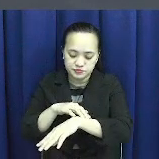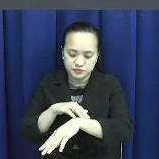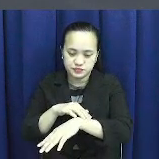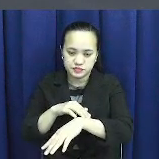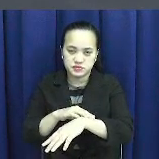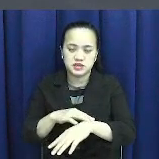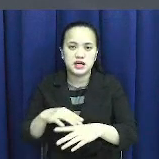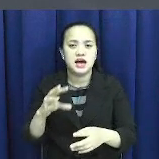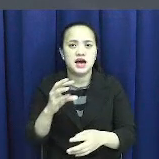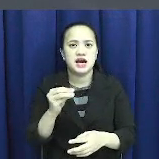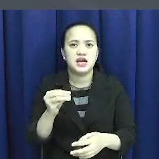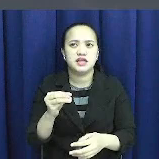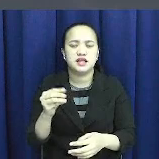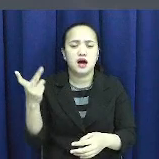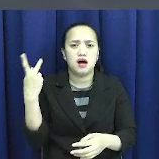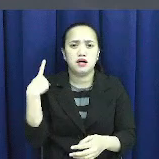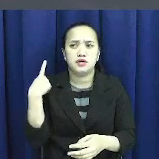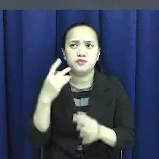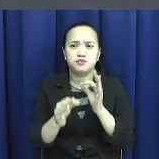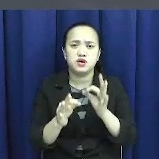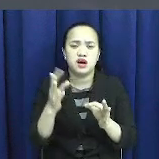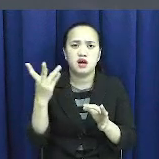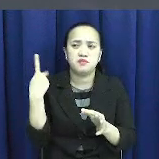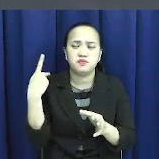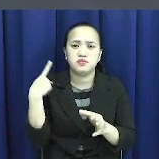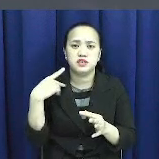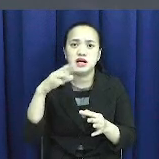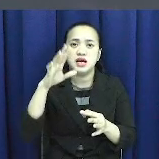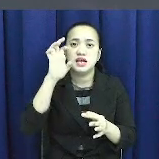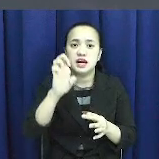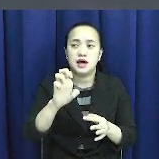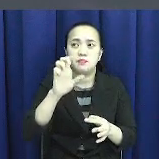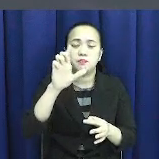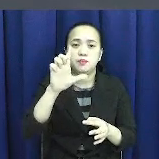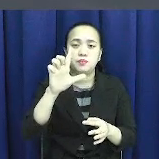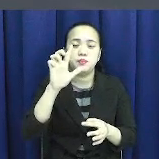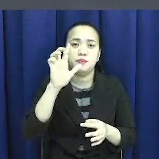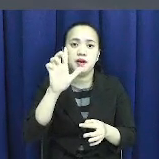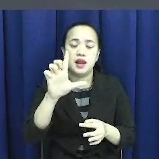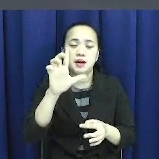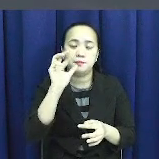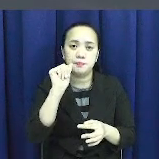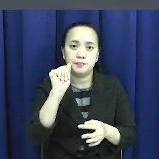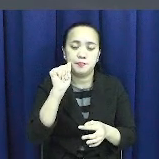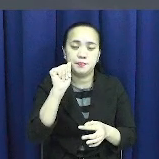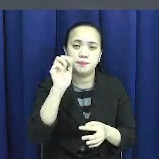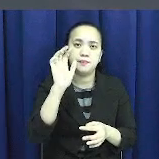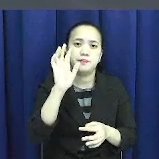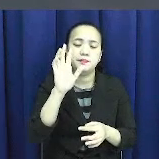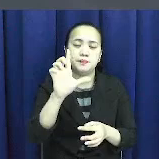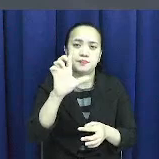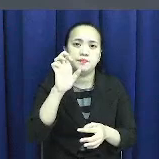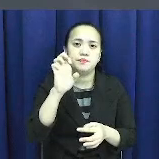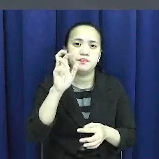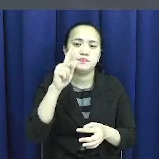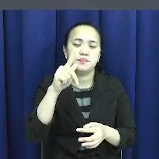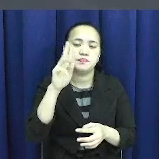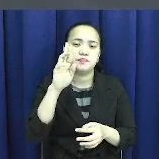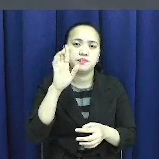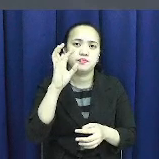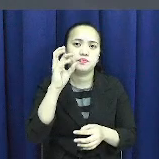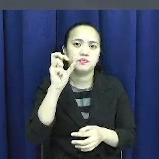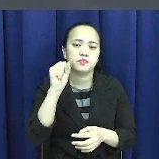po na yung kanyang skin disease ay leprosy or ketong, ang priest po ang merong